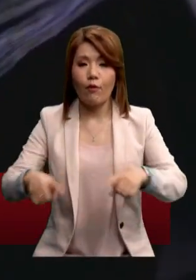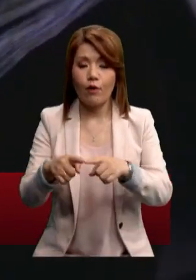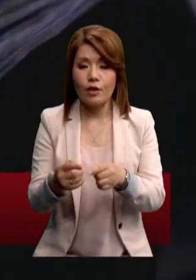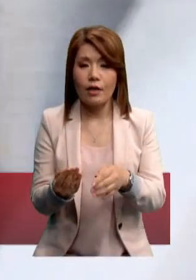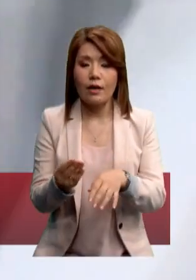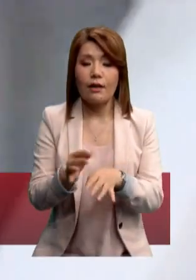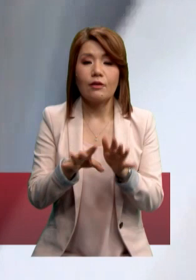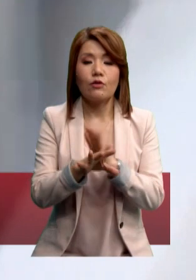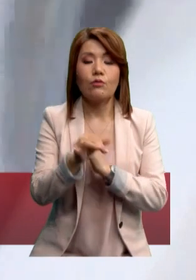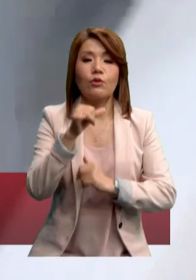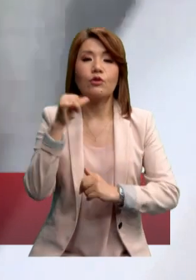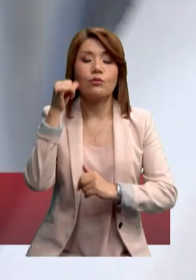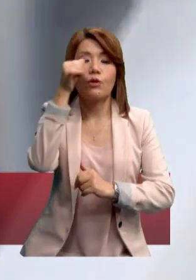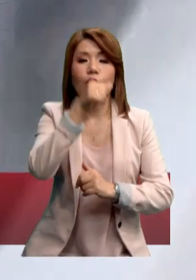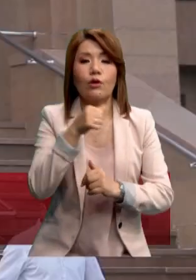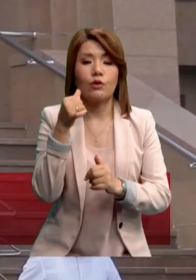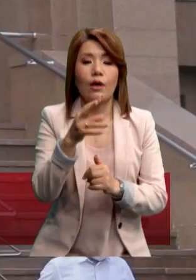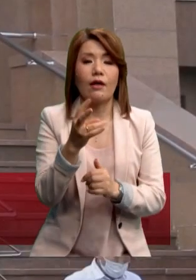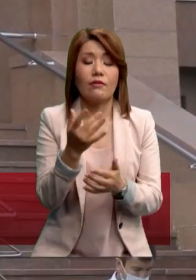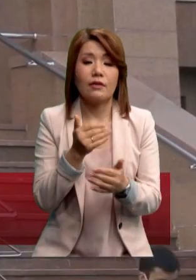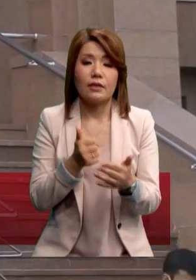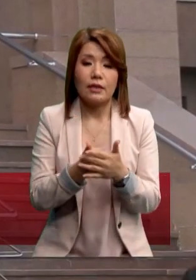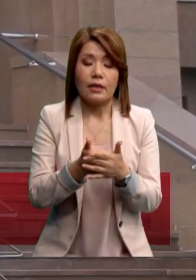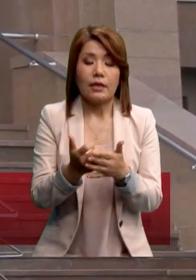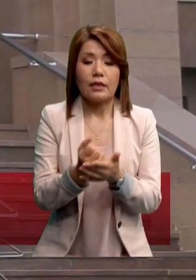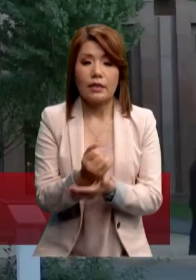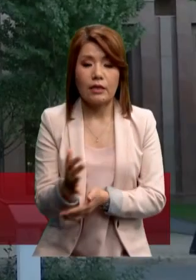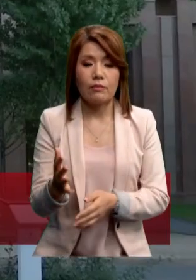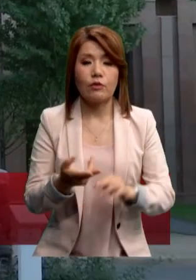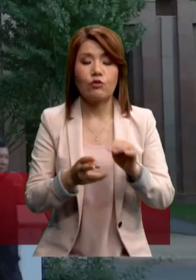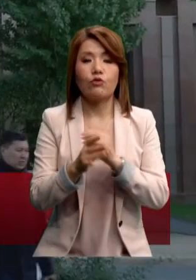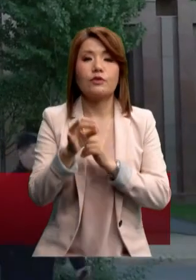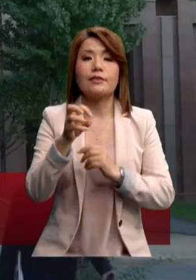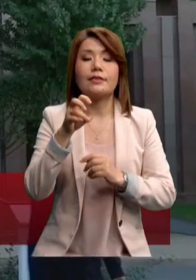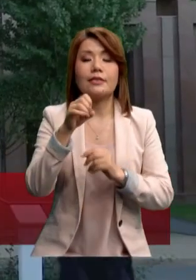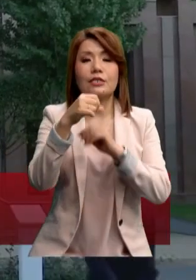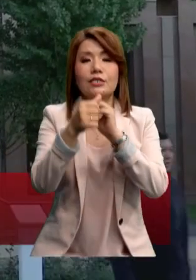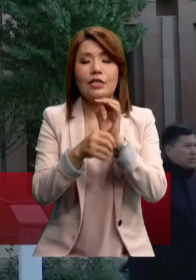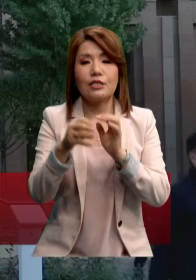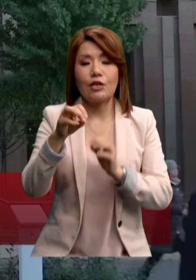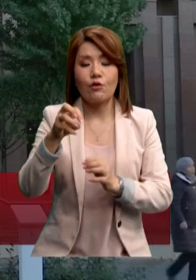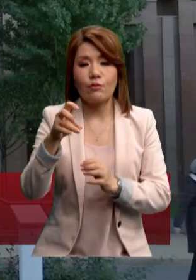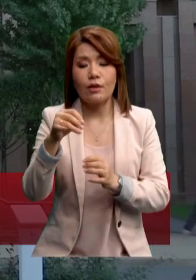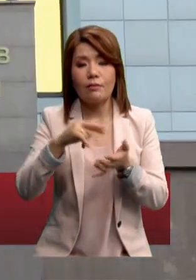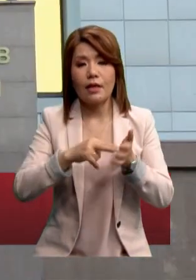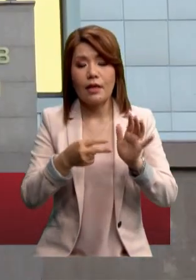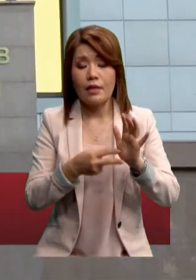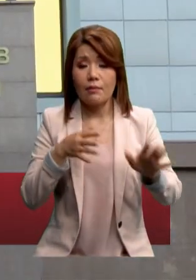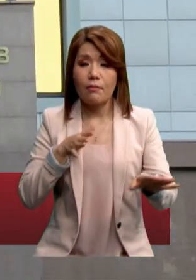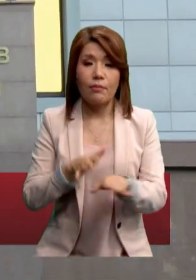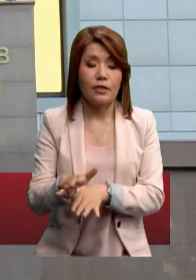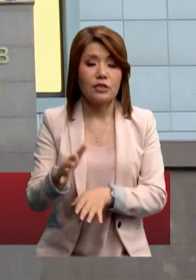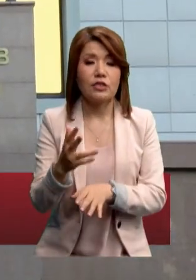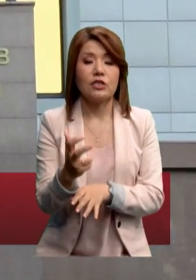пополнить госказну в прошлом году удалось лихвой. В республиканский бюджет поступило 16 триллионов тенге. План перевыполнен сразу